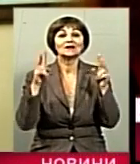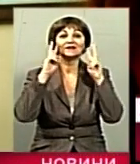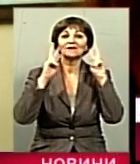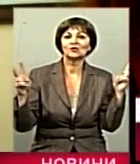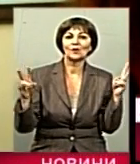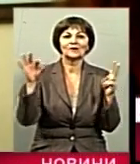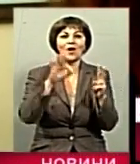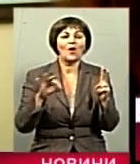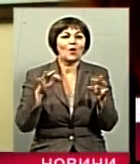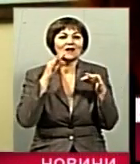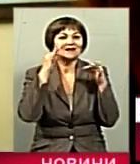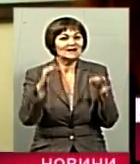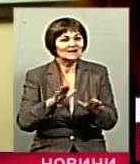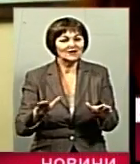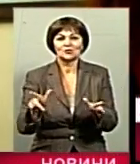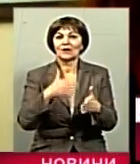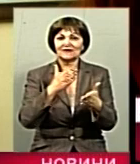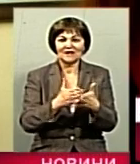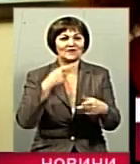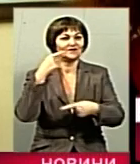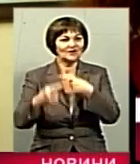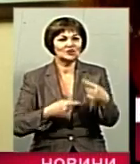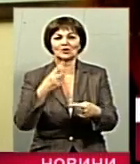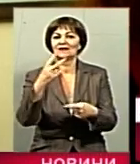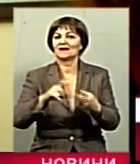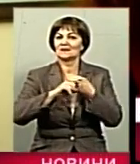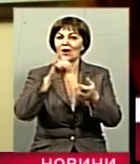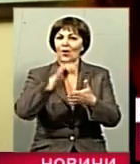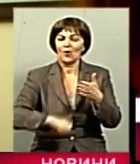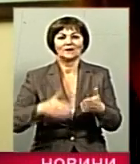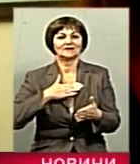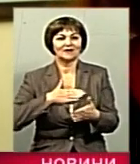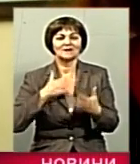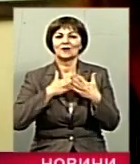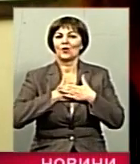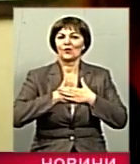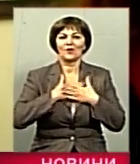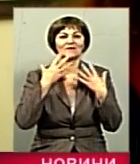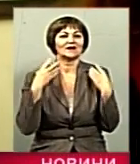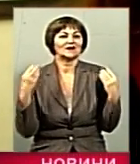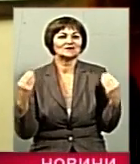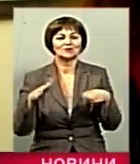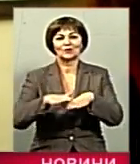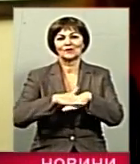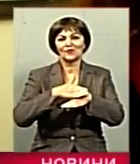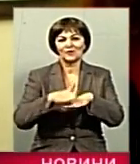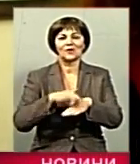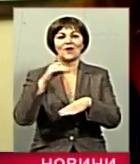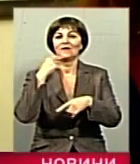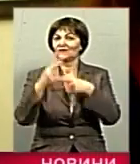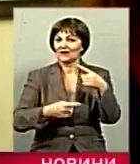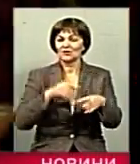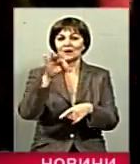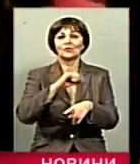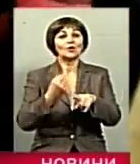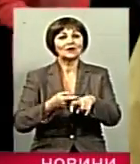про недосказане, але про те, що існує вічно і незалежно від нас, про любов, красу, мистецтво, добро, про вічність, про